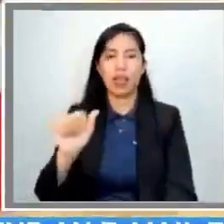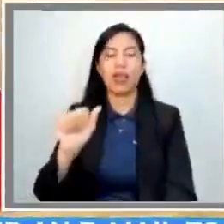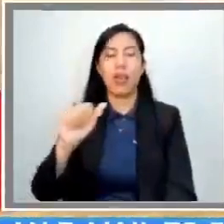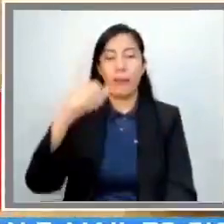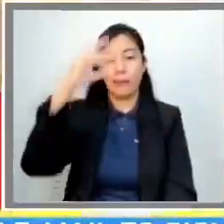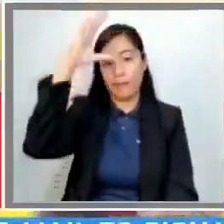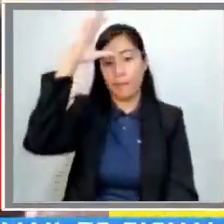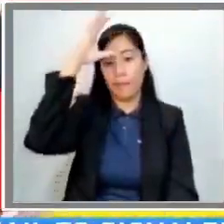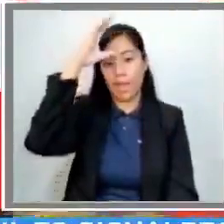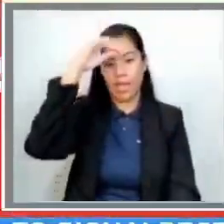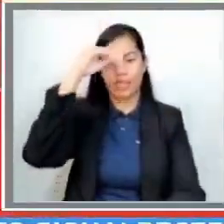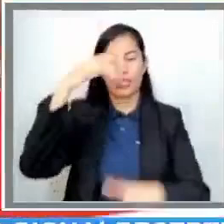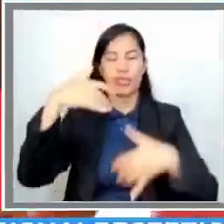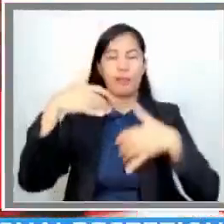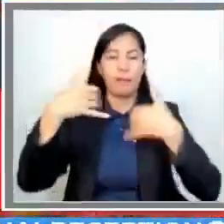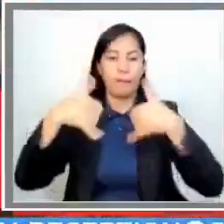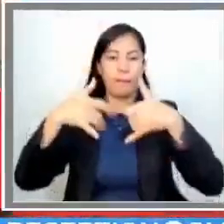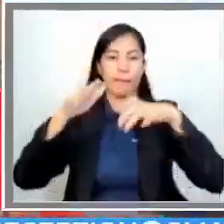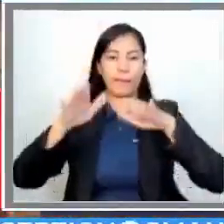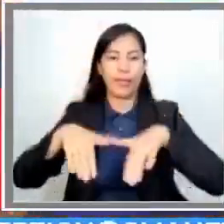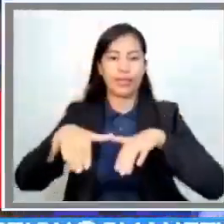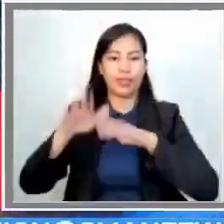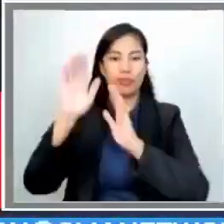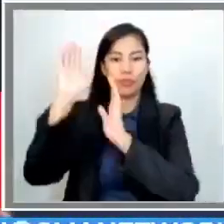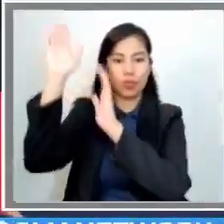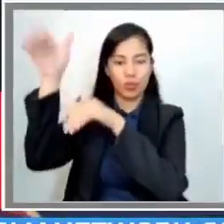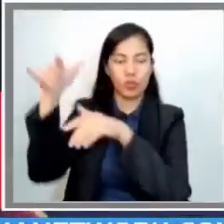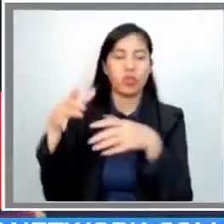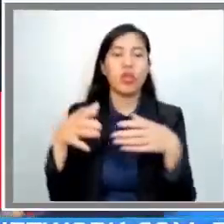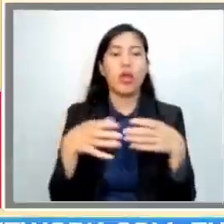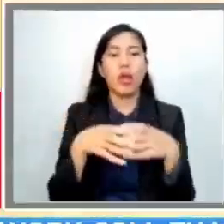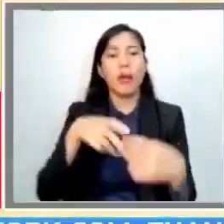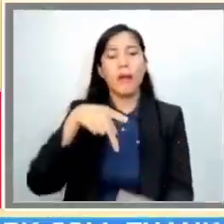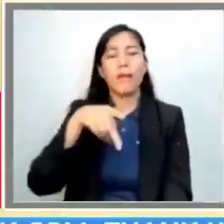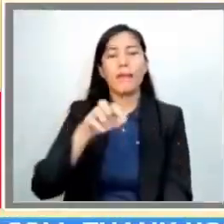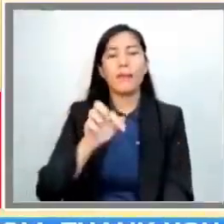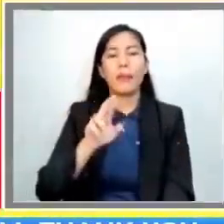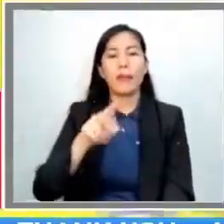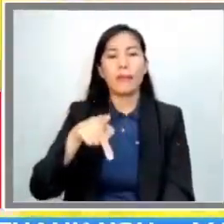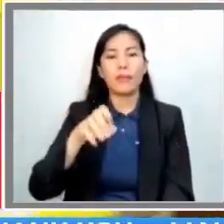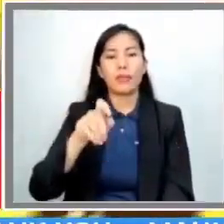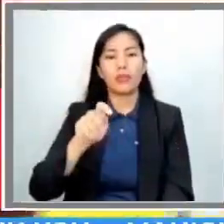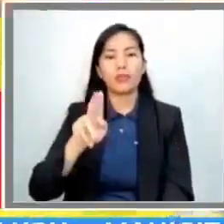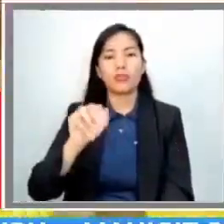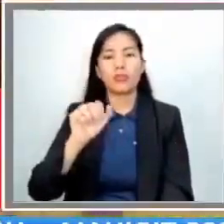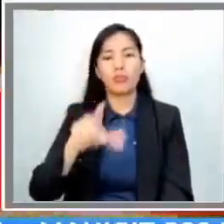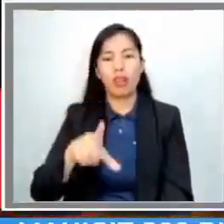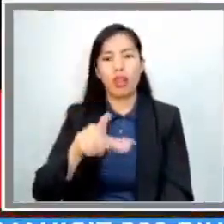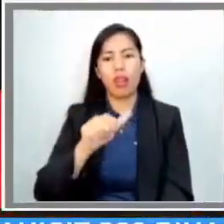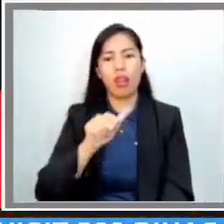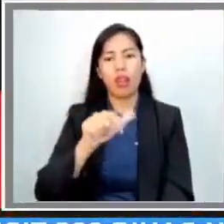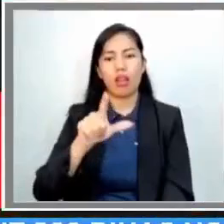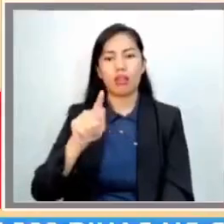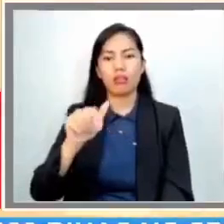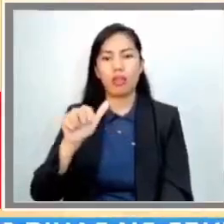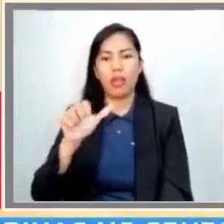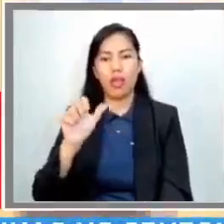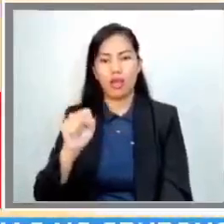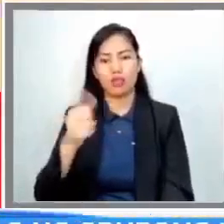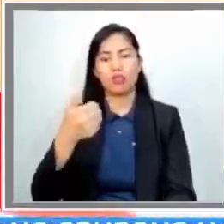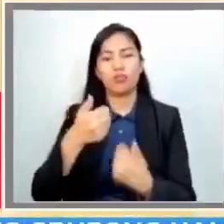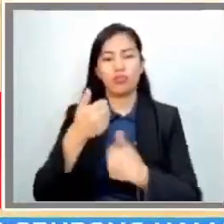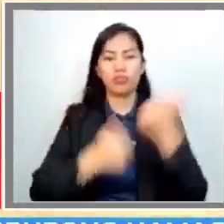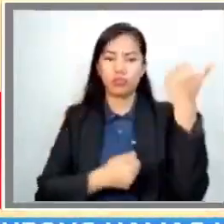ang Perpetual Altas sa fourth quarter sa laban nila ng Letra Knights. Dahil sa kanilang 19-0 run, nahabol